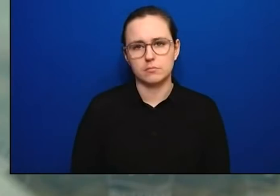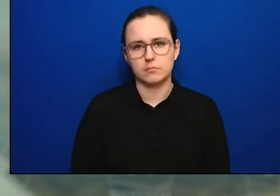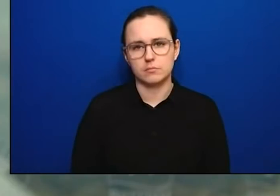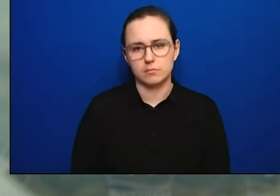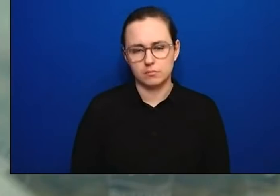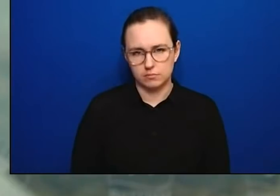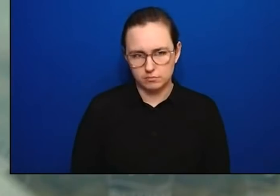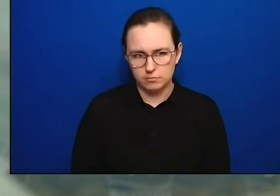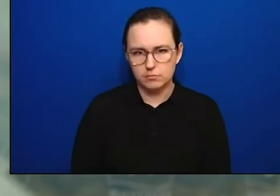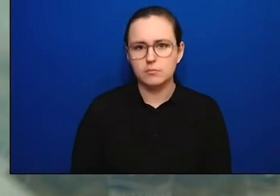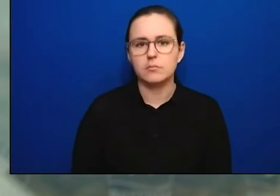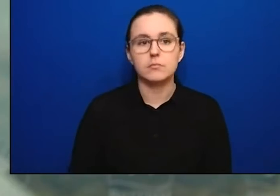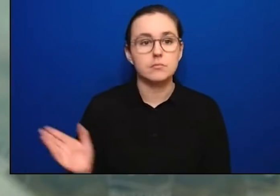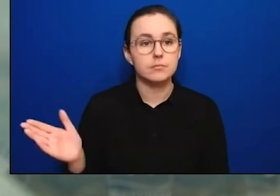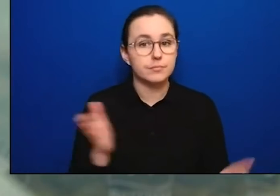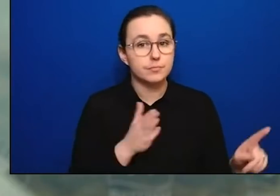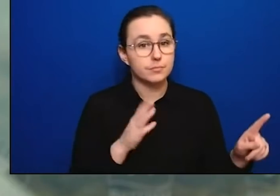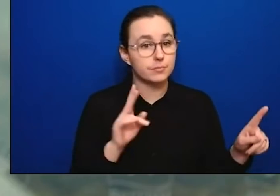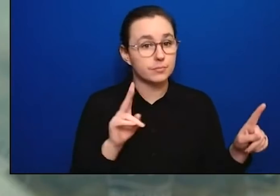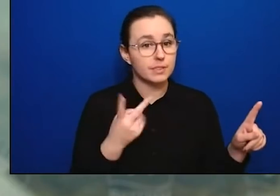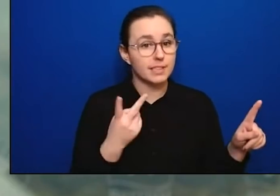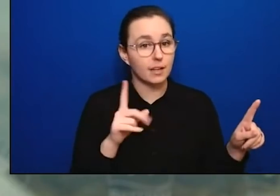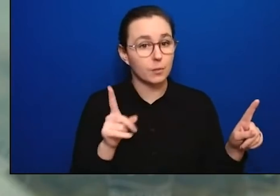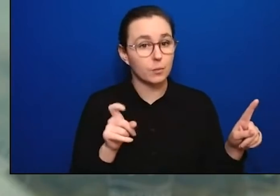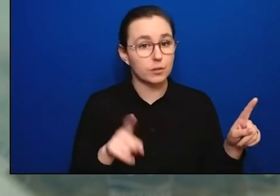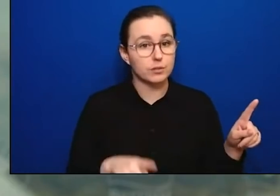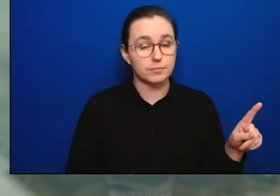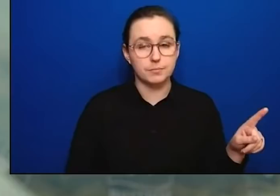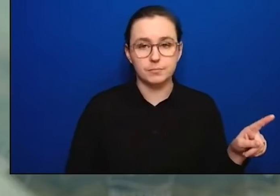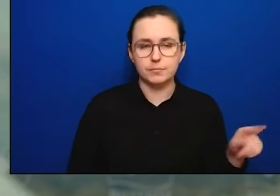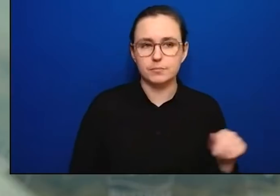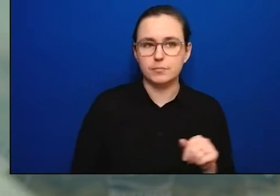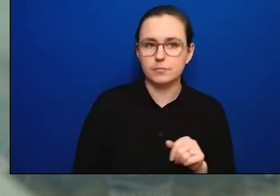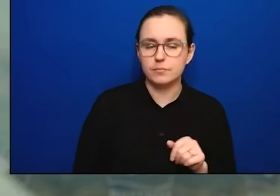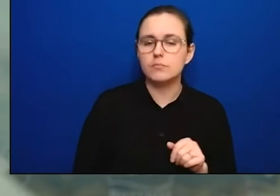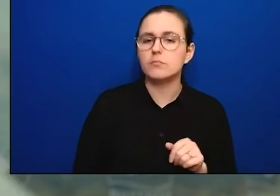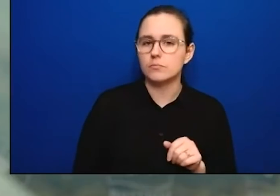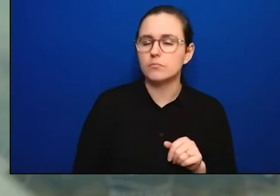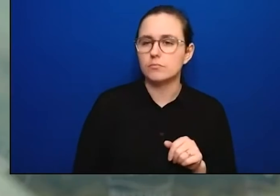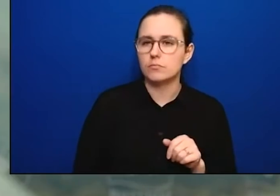c'est essentiel, et c'est ce qu'on doit faire maintenant.